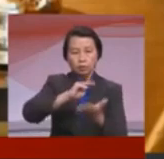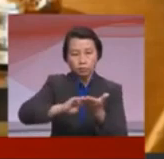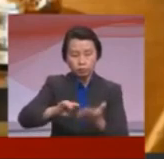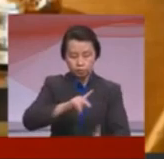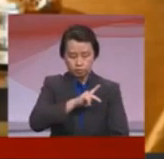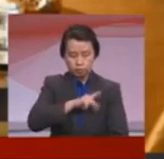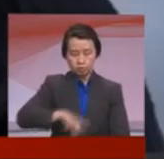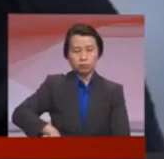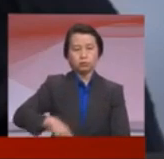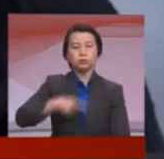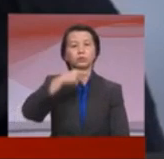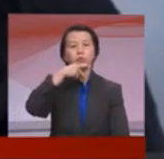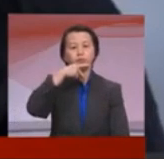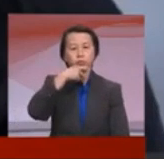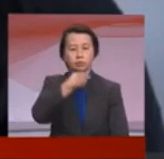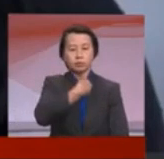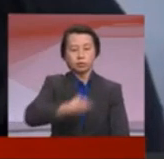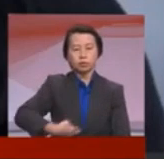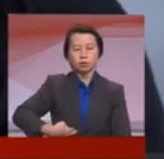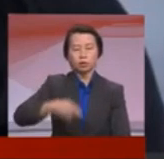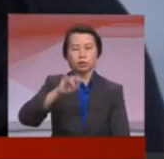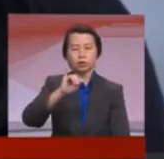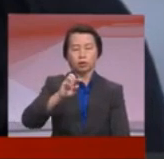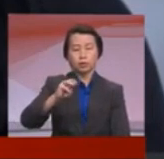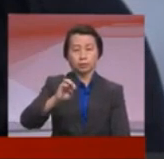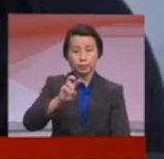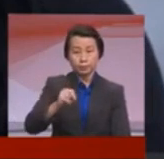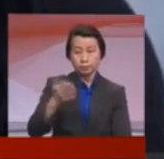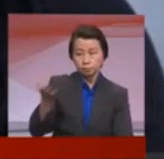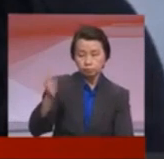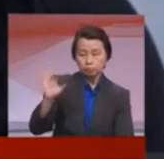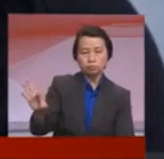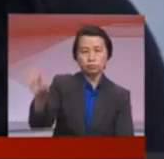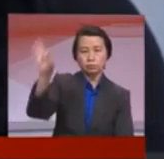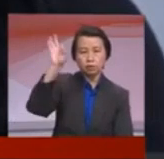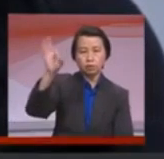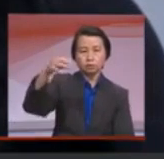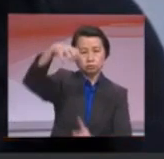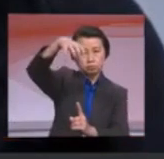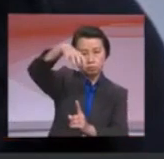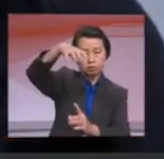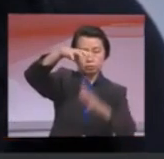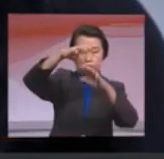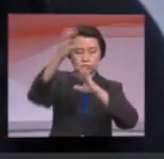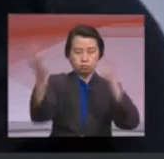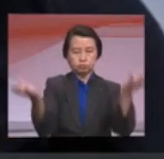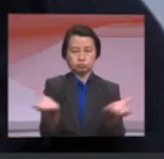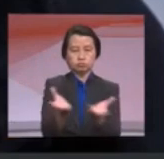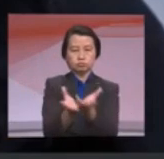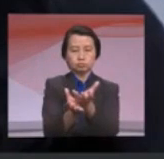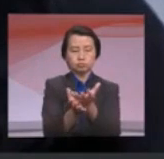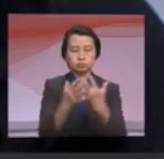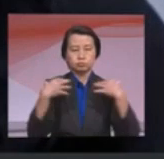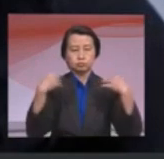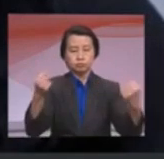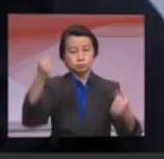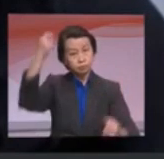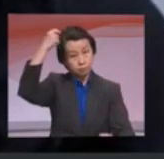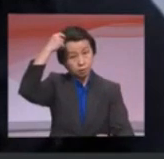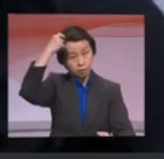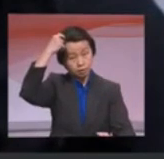Tengku Puteri Raja Tengku Puteri Iman Afzan Al-Sultan Abdullah yang dilantik sebagai penaung antarabangsa Hari Kesihatan Mental